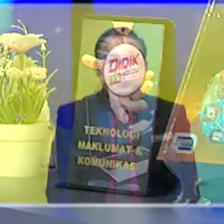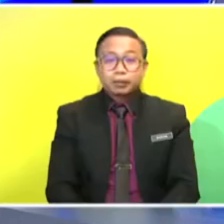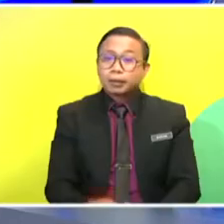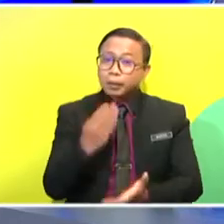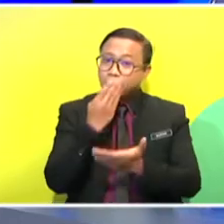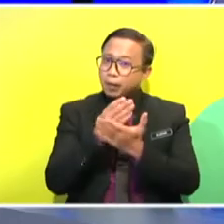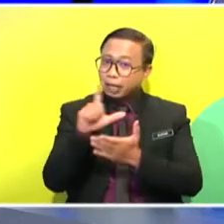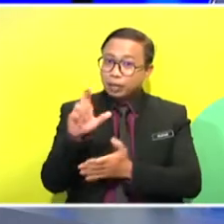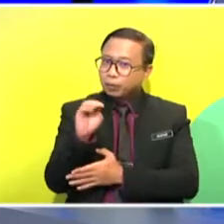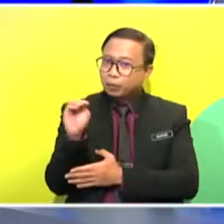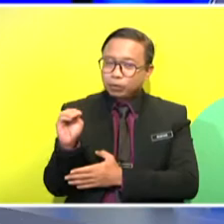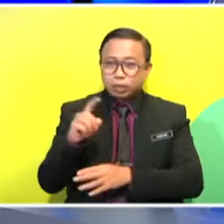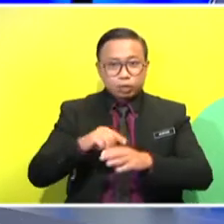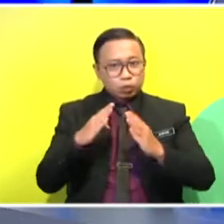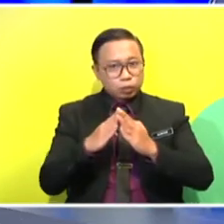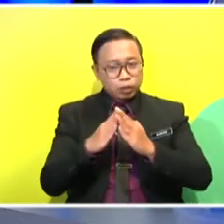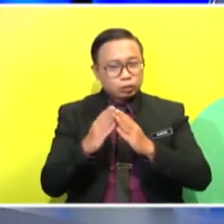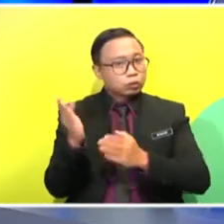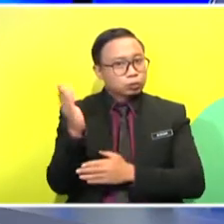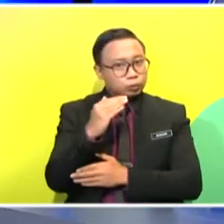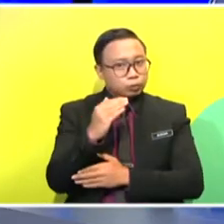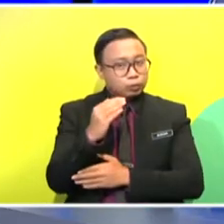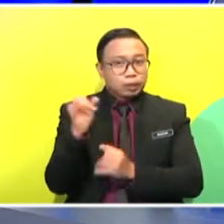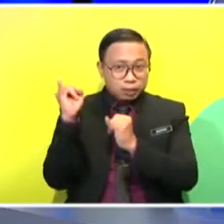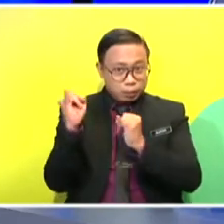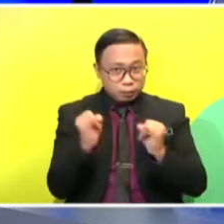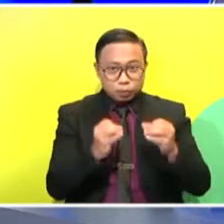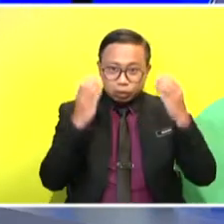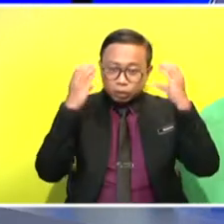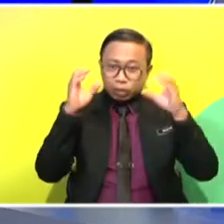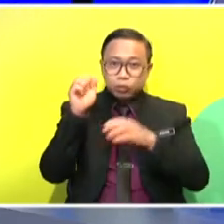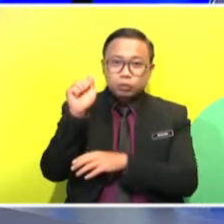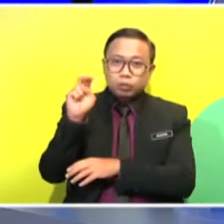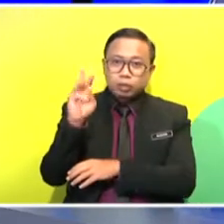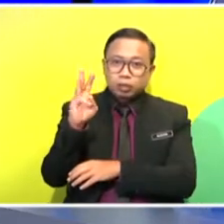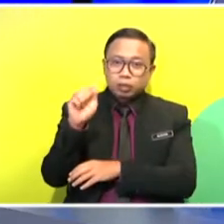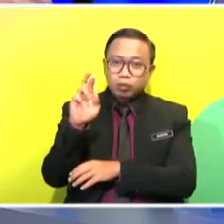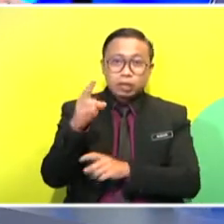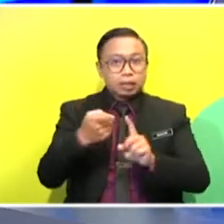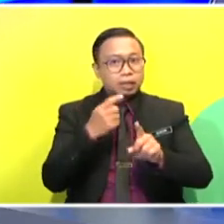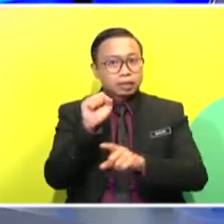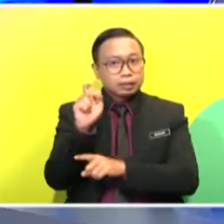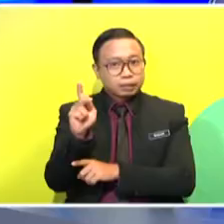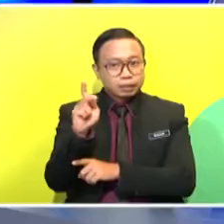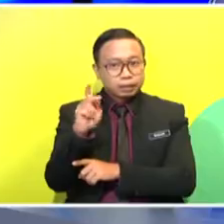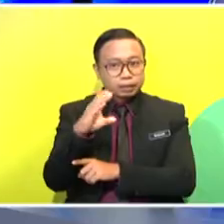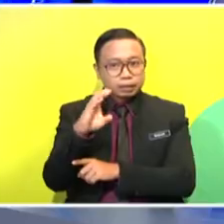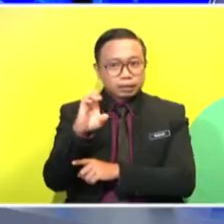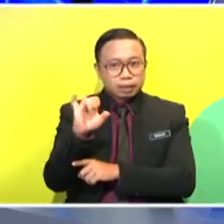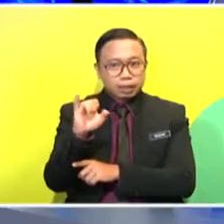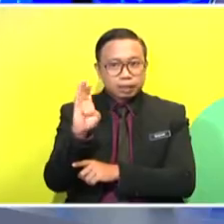Baiklah murid-murid di rumah, jom kita nak persilakan Cikgu Anwar dari SK Cyberjaya Selangor. Silakan cikgu.